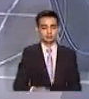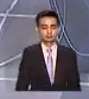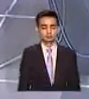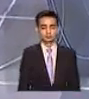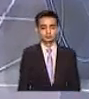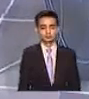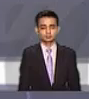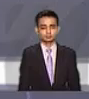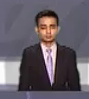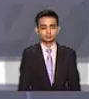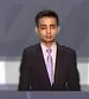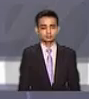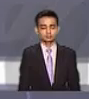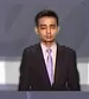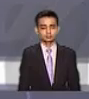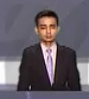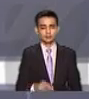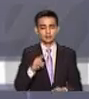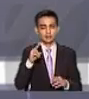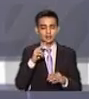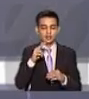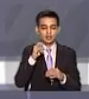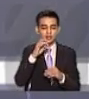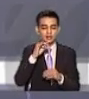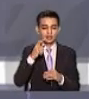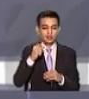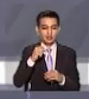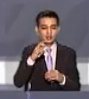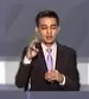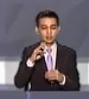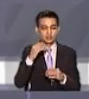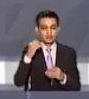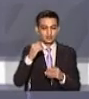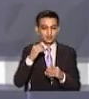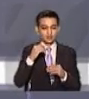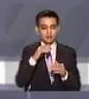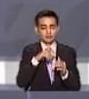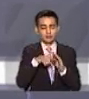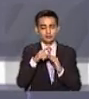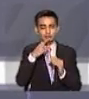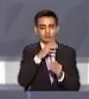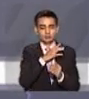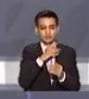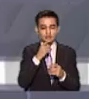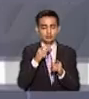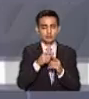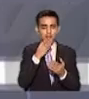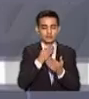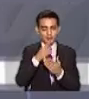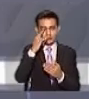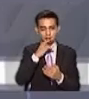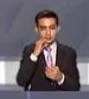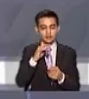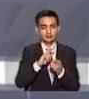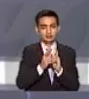болыңыздар. Дариға Назарбаева оценила уровень свободы слова в Казахстане и поделилась своим мнением